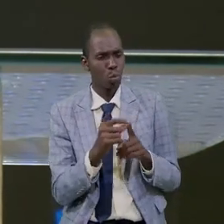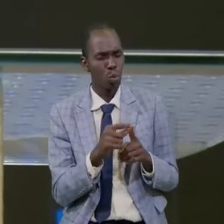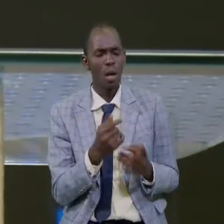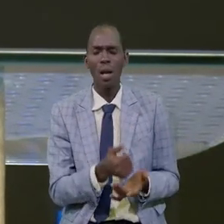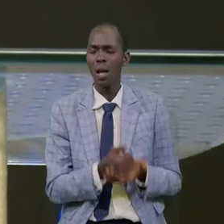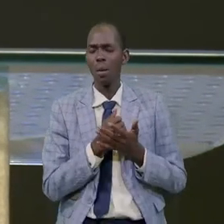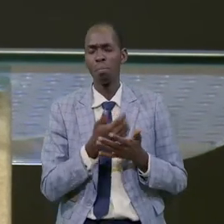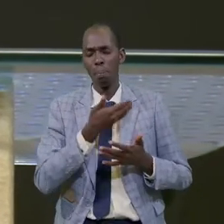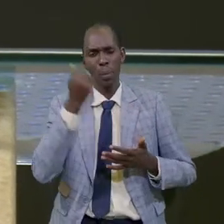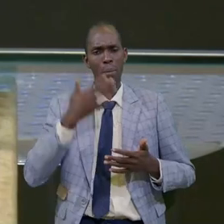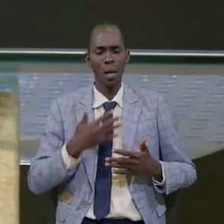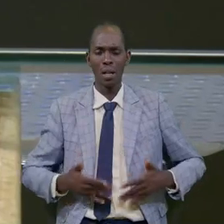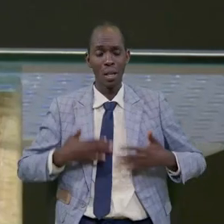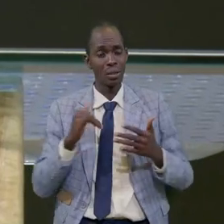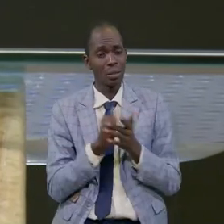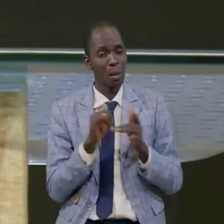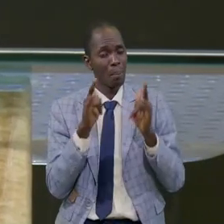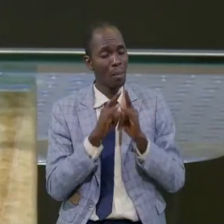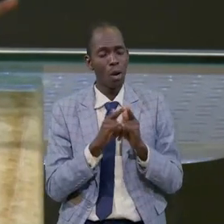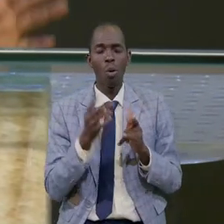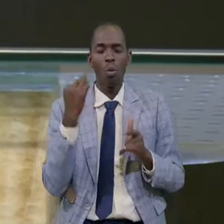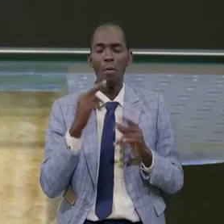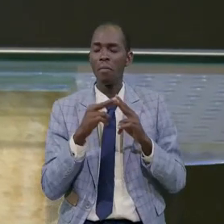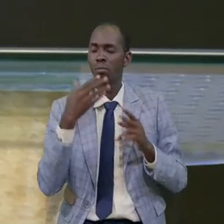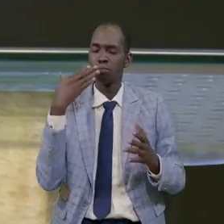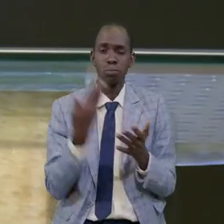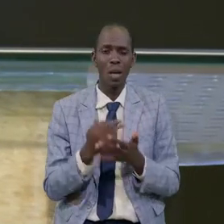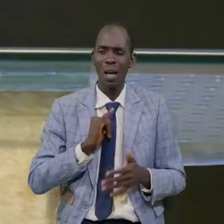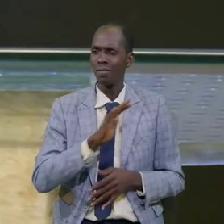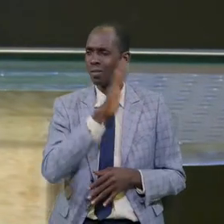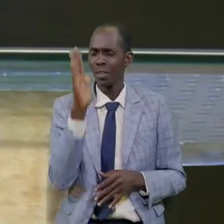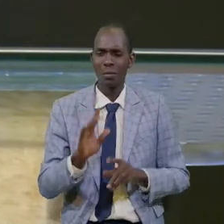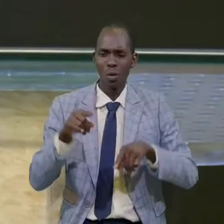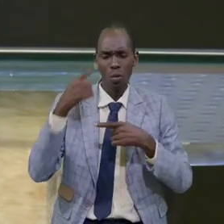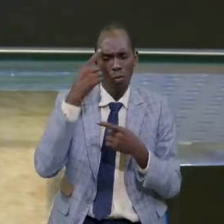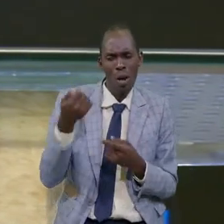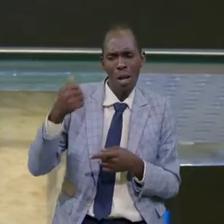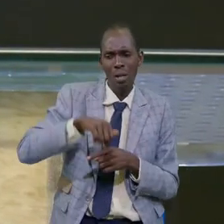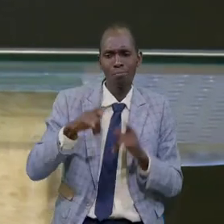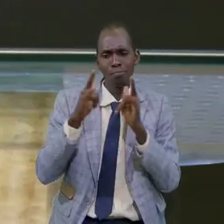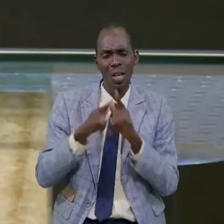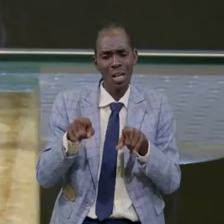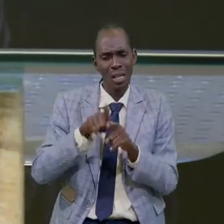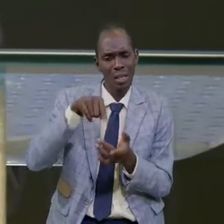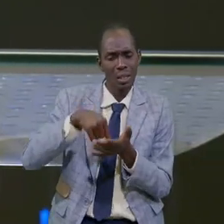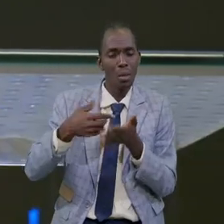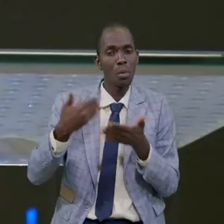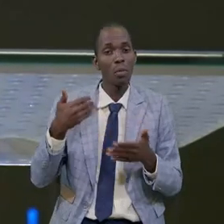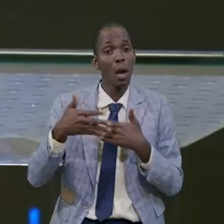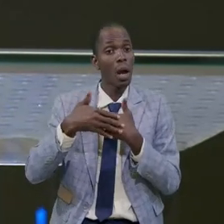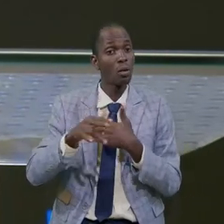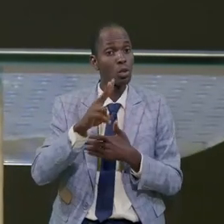Le Seigneur m'a parlé, j'ai corrigé ma vie, c'est très bon. Je n'ai jamais préparé à une telle retraite.